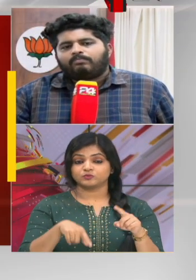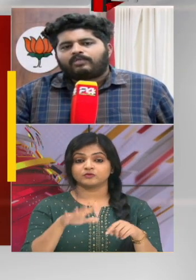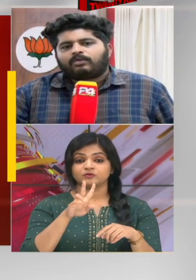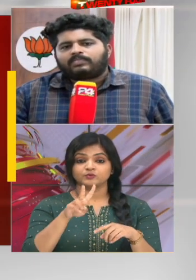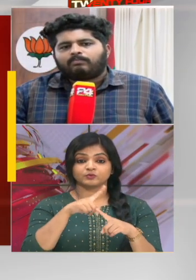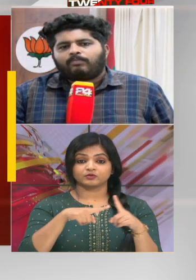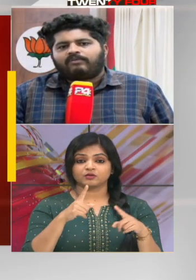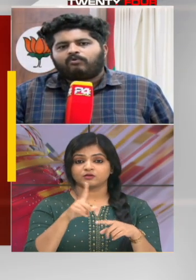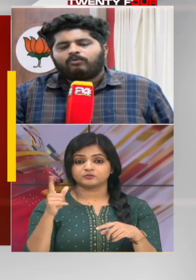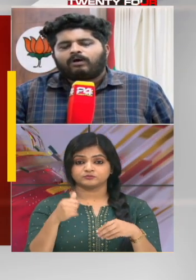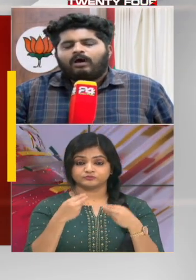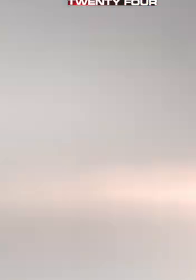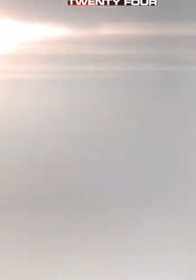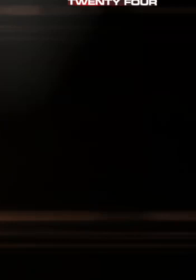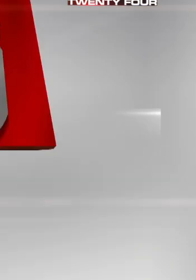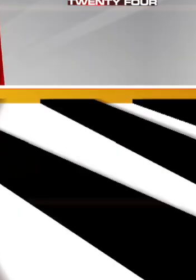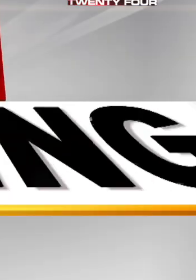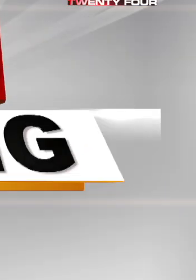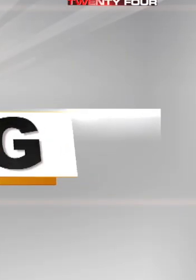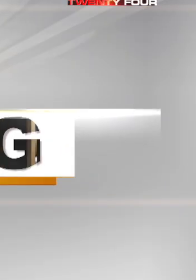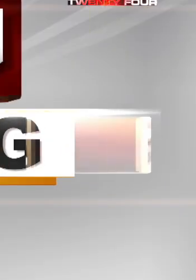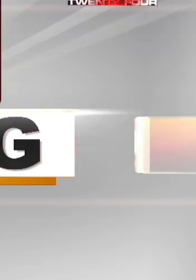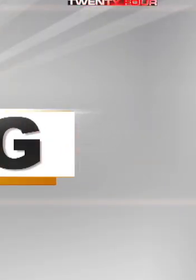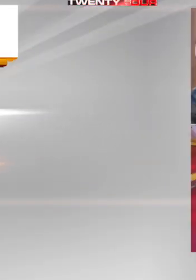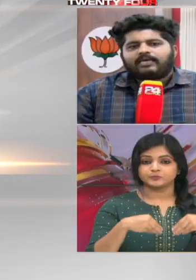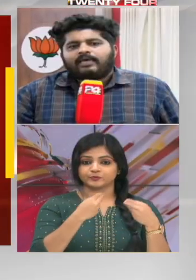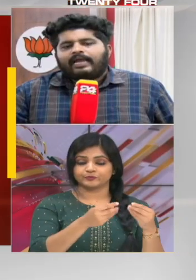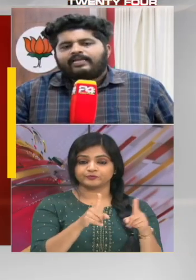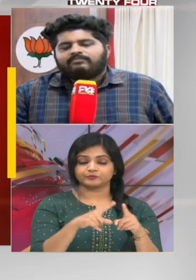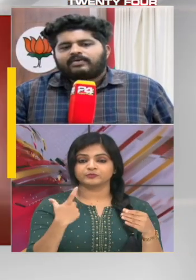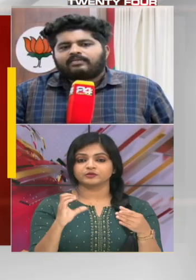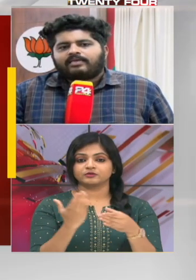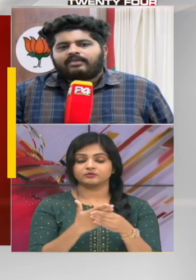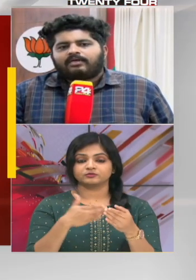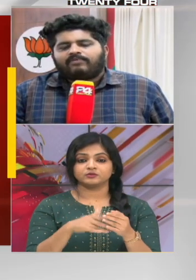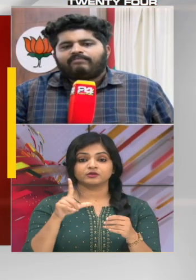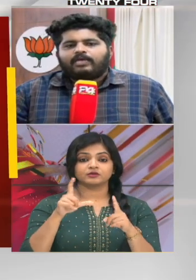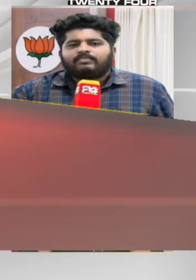2,00,000 രൂപയും അതോടൊപ്പം തന്നെ മൊബൈൽ ഫോണും കോഴയായി നൽകിയെന്നായിരുന്നു കേസ്. അന്നത്തെ LDF